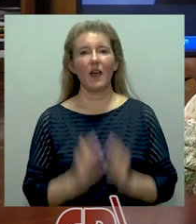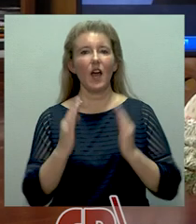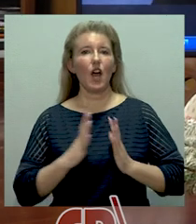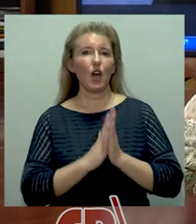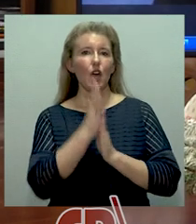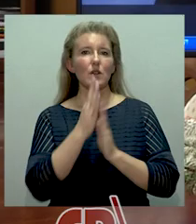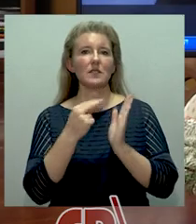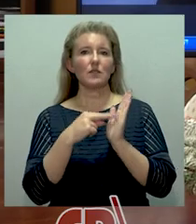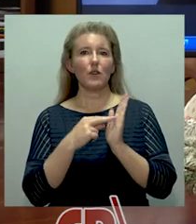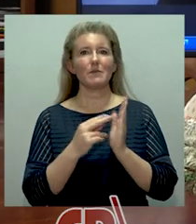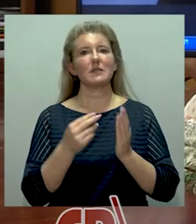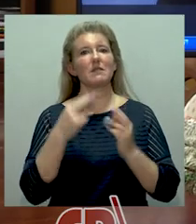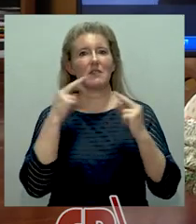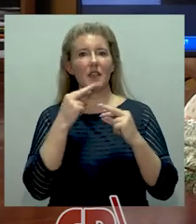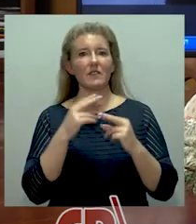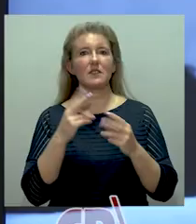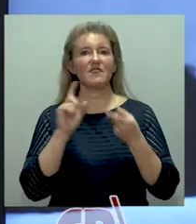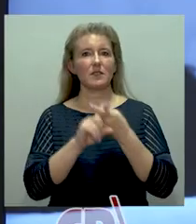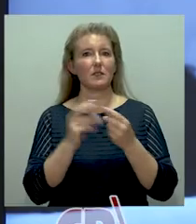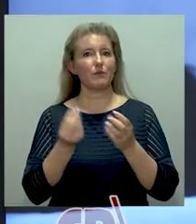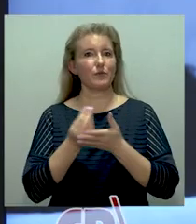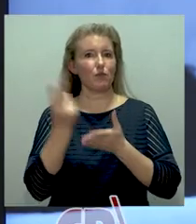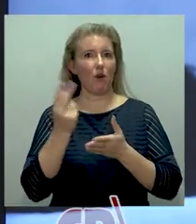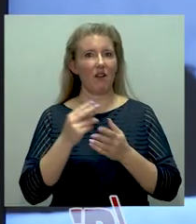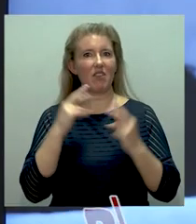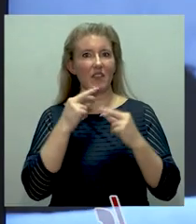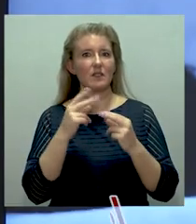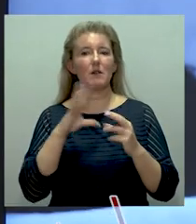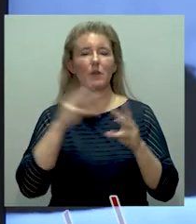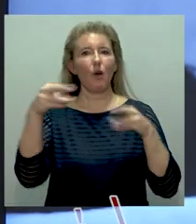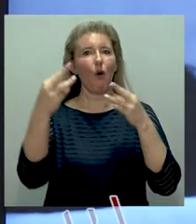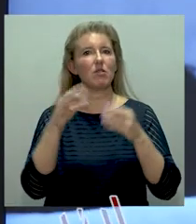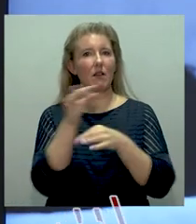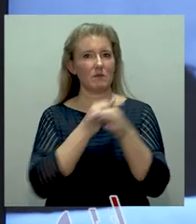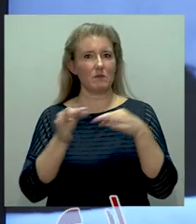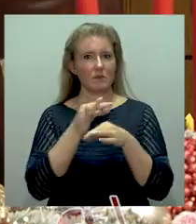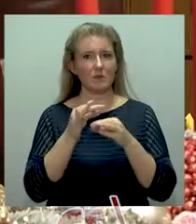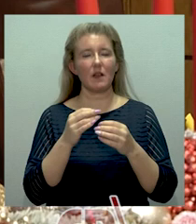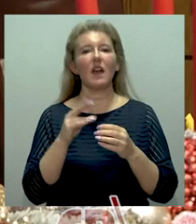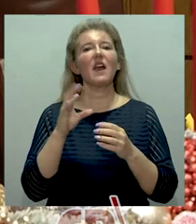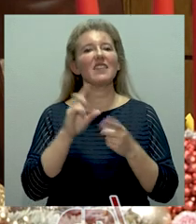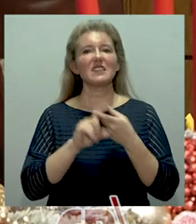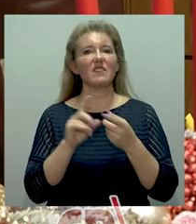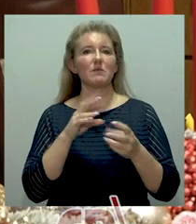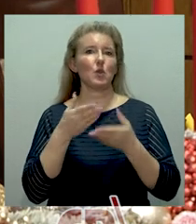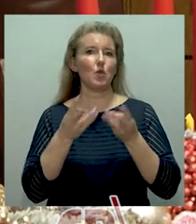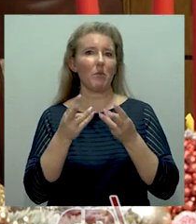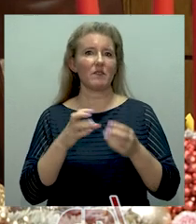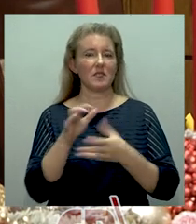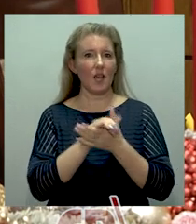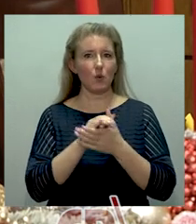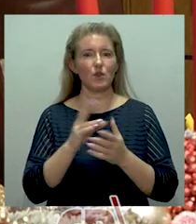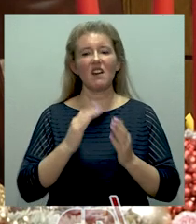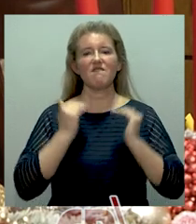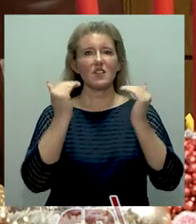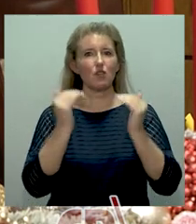Рост цен на топливо в связи с подорожанием нефти стал темой онлайн-встречи Сергея Миронова с руководством Независимого топливного союза. Высокая